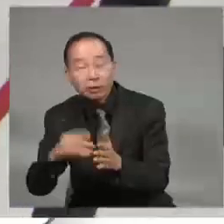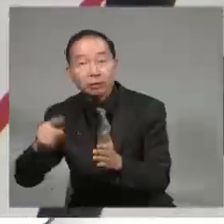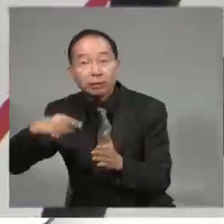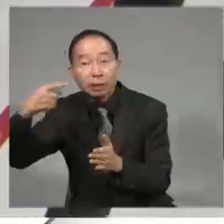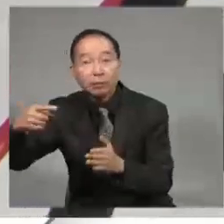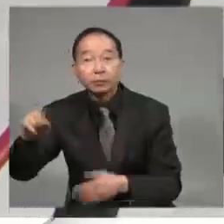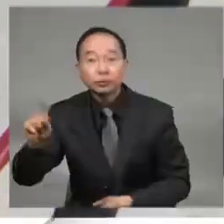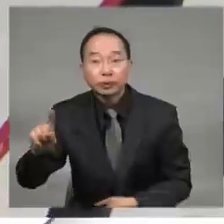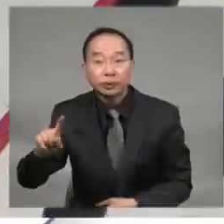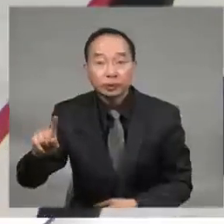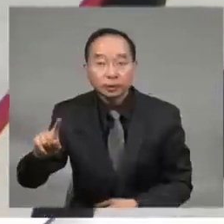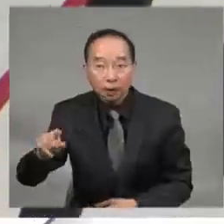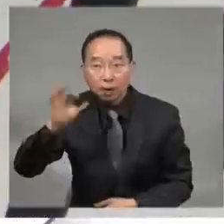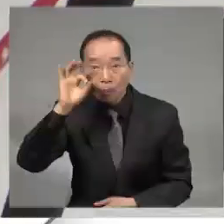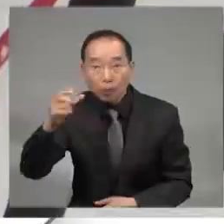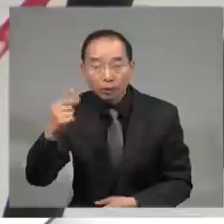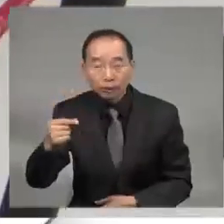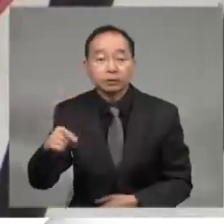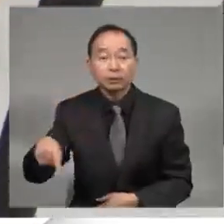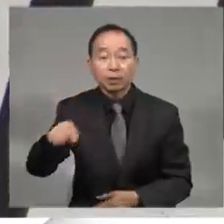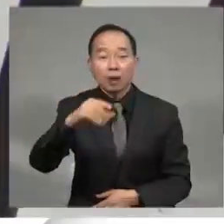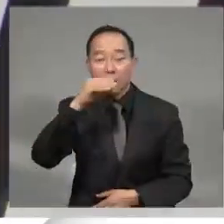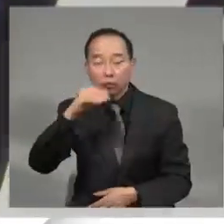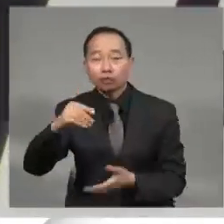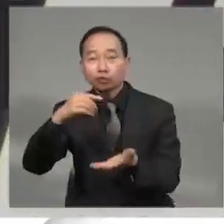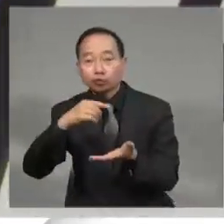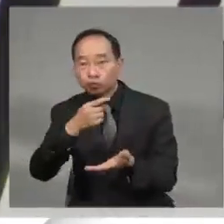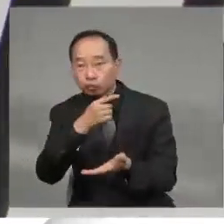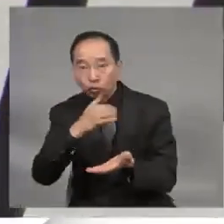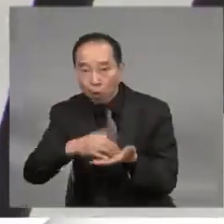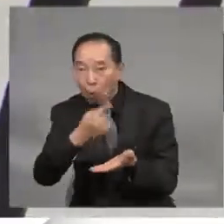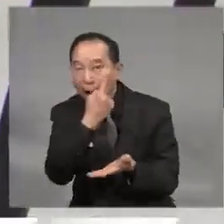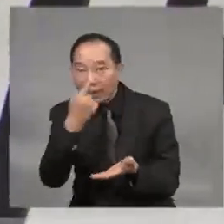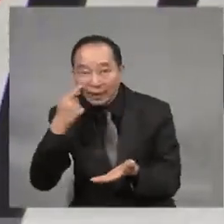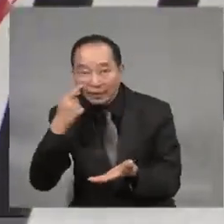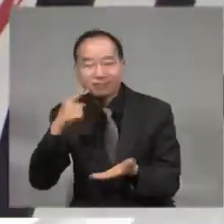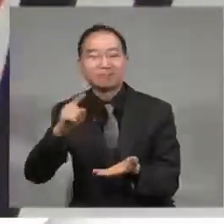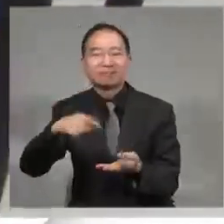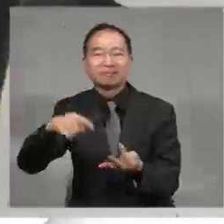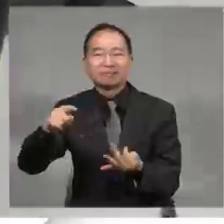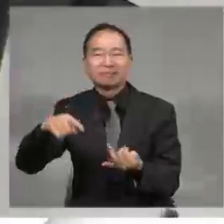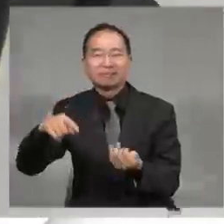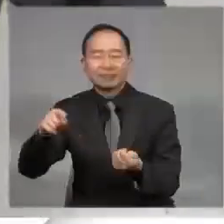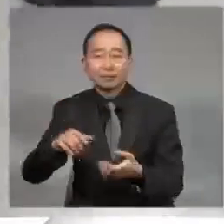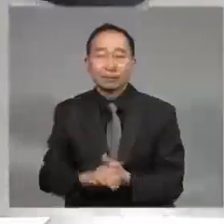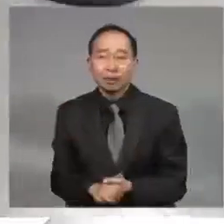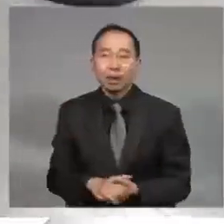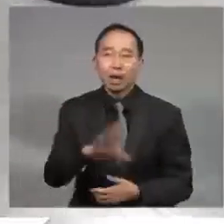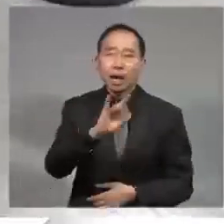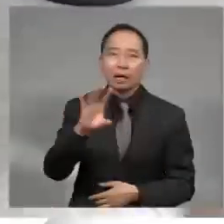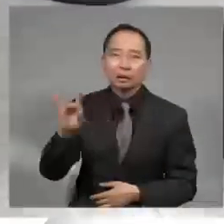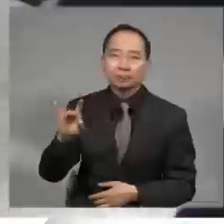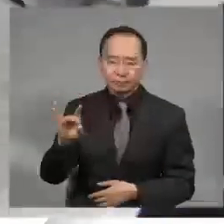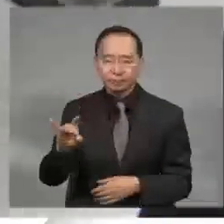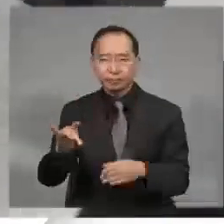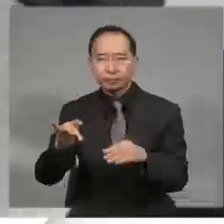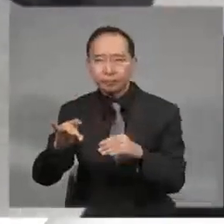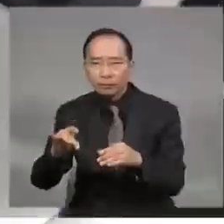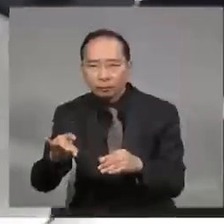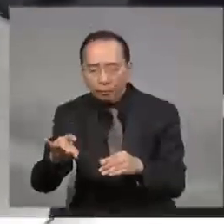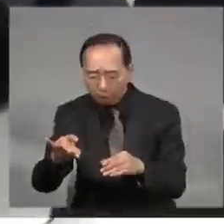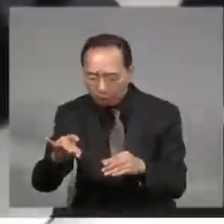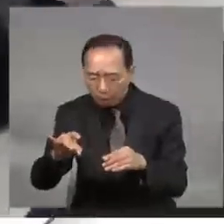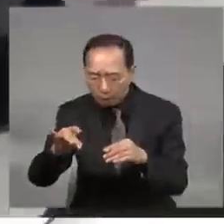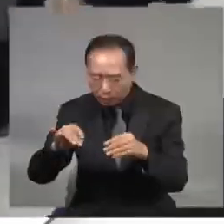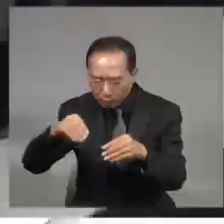이렇게 화면에 보이시는 것처럼 회송용 봉투를 확인하고 있는 장면이 보이는데요. 가끔 저 안에 그 회송용 봉투에 투입하지